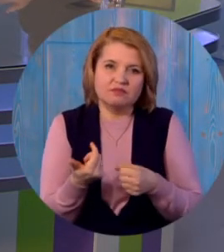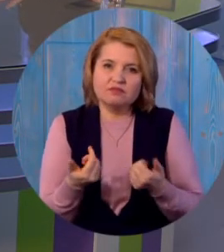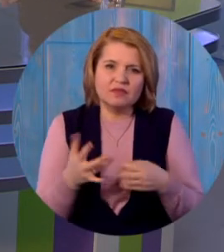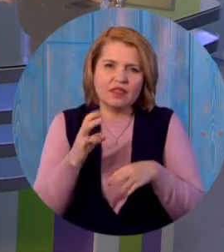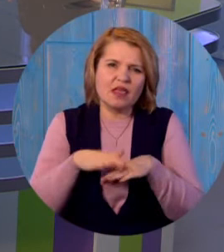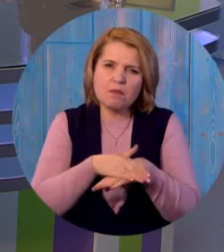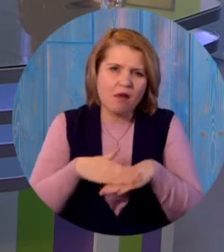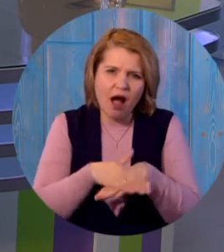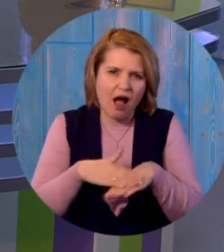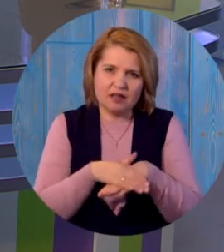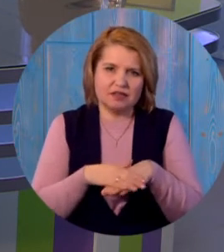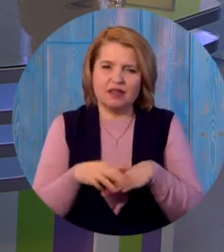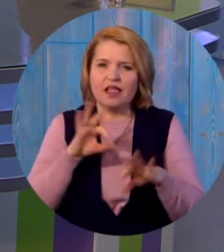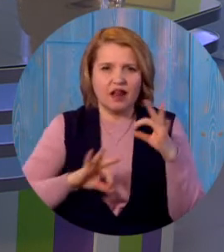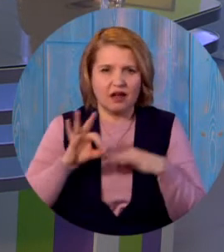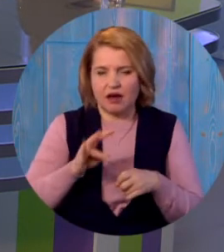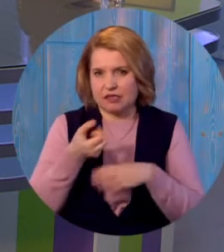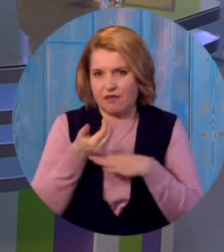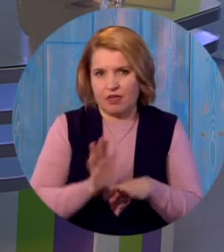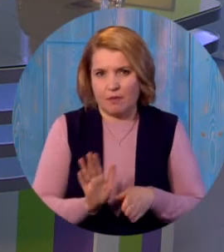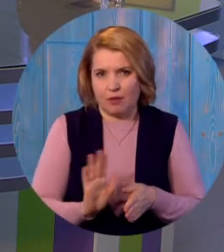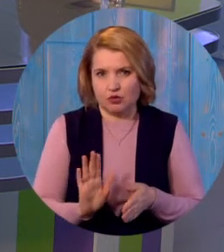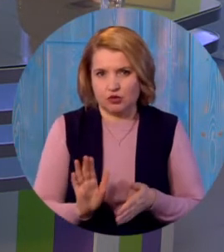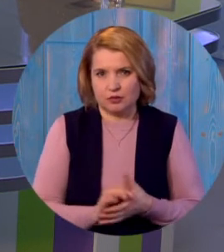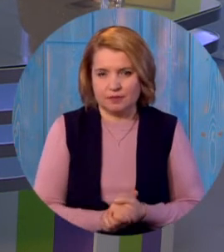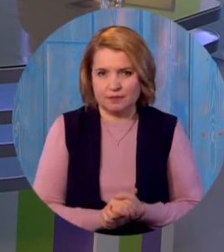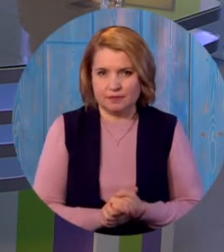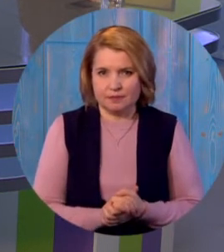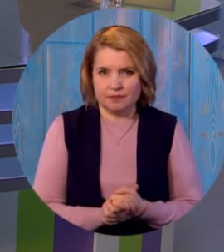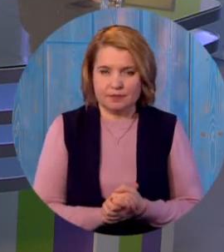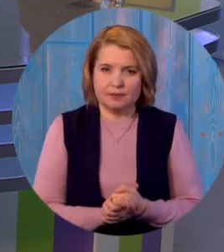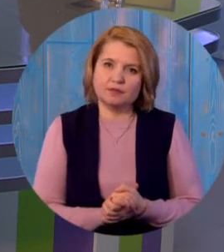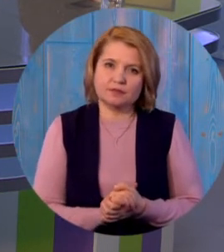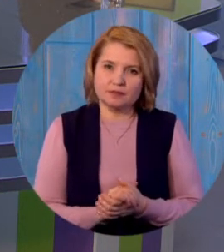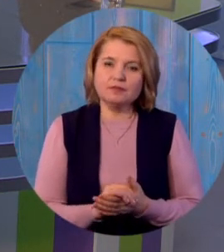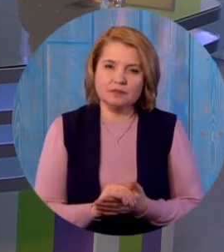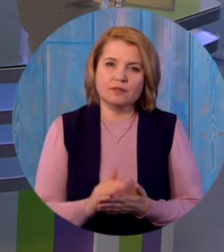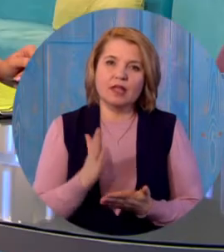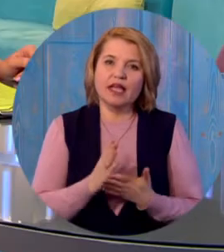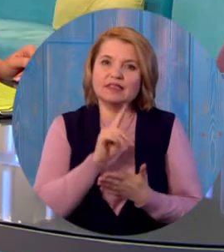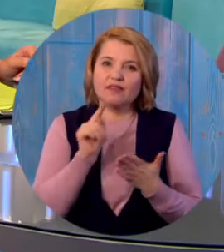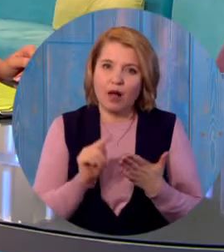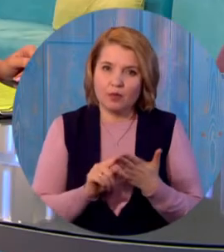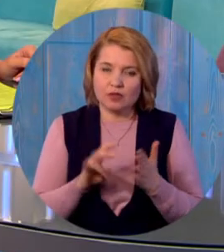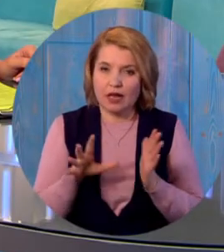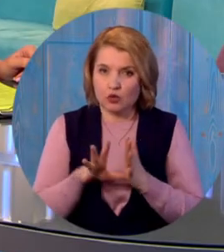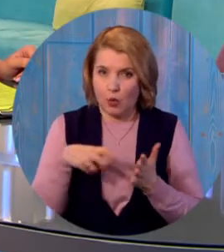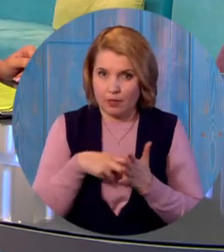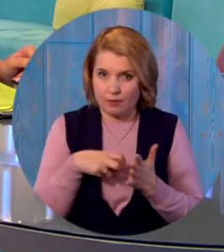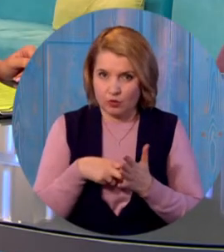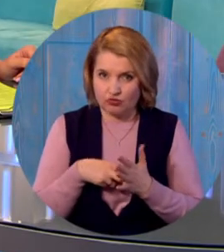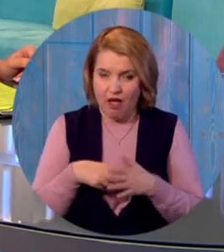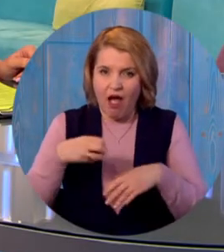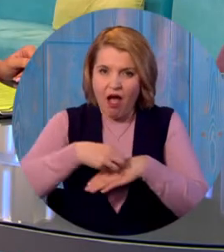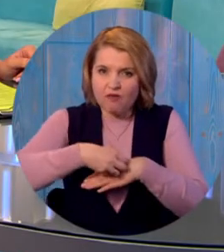ни применяли, она не вернется никогда уже. Наши телезрители продолжают присылать вопросы на польза@tupospb.tv. Здравствуйте, Наталья. Скажите,